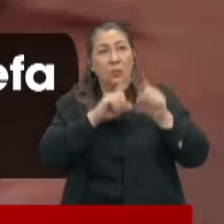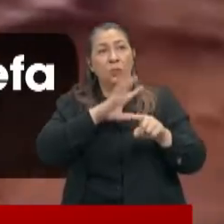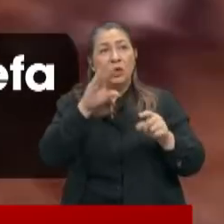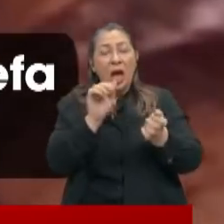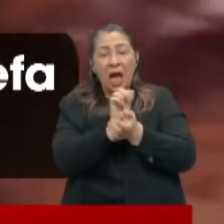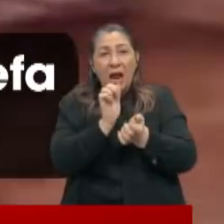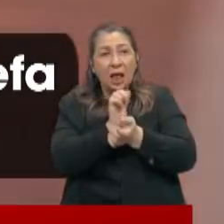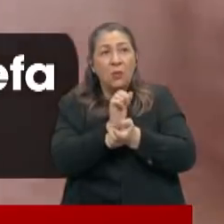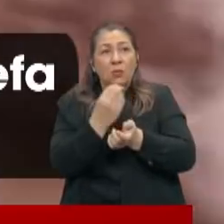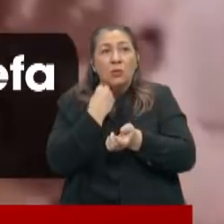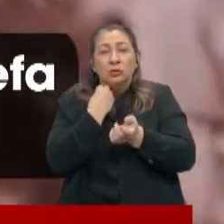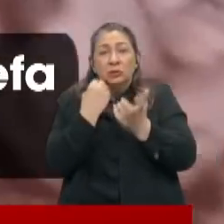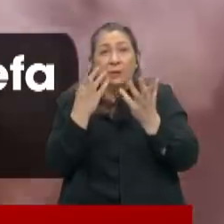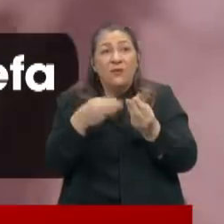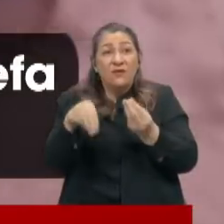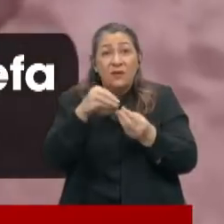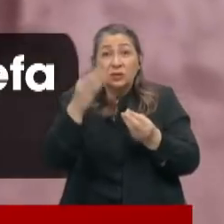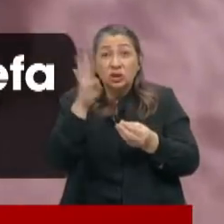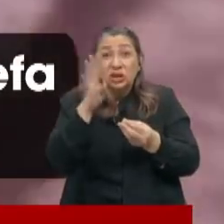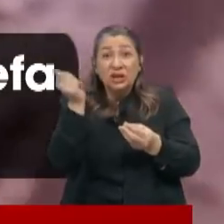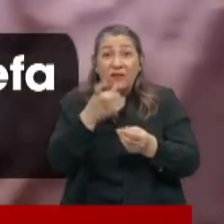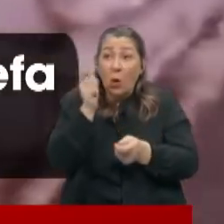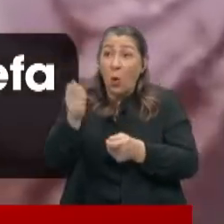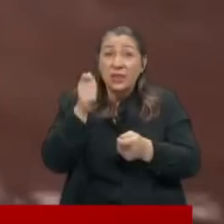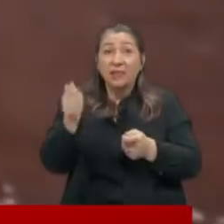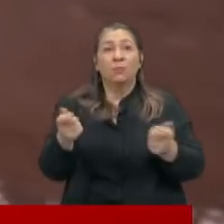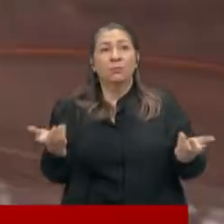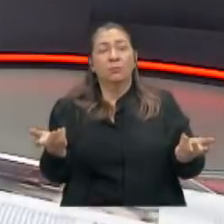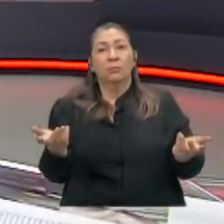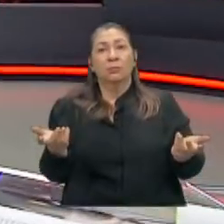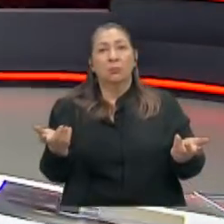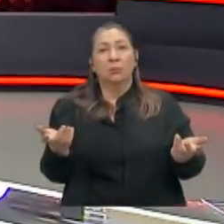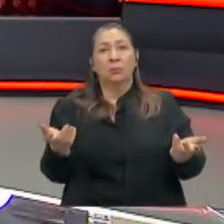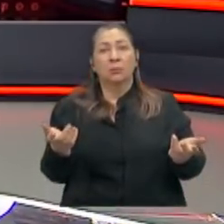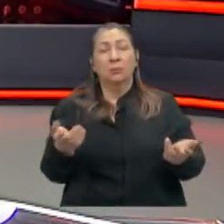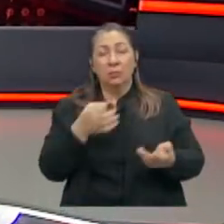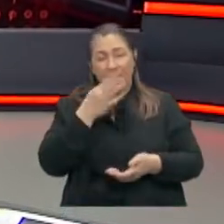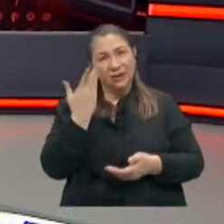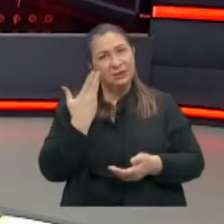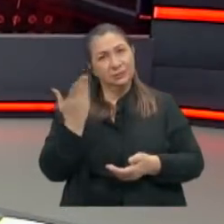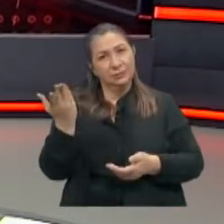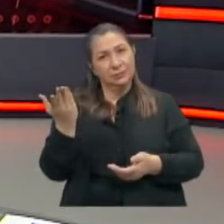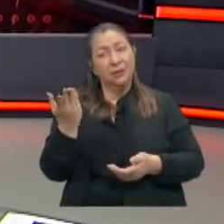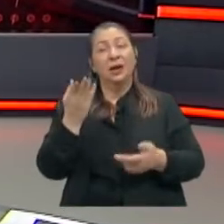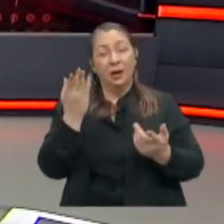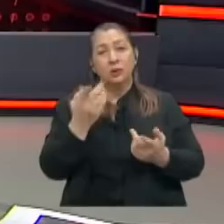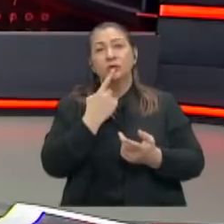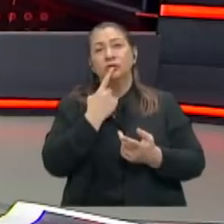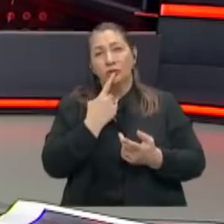ailenin fertleriyle borçlandık. Faizini, ana parayı 40 defa ödedim belki. Haberi dinlediniz. Şimdi